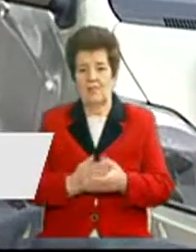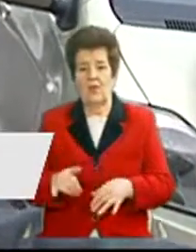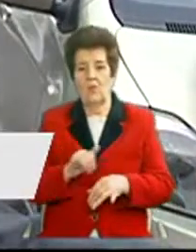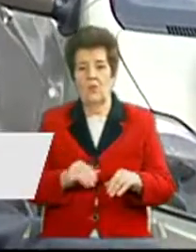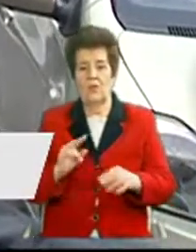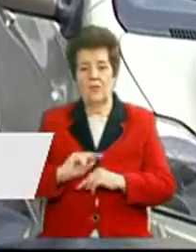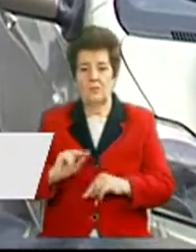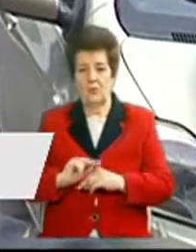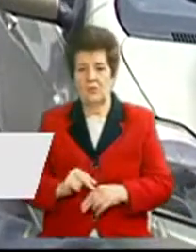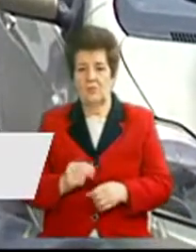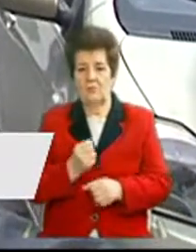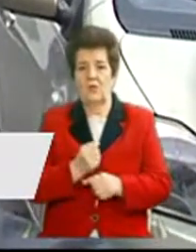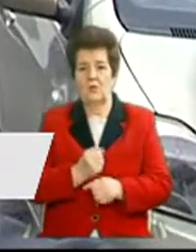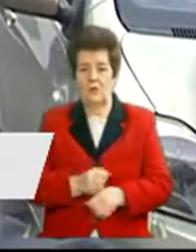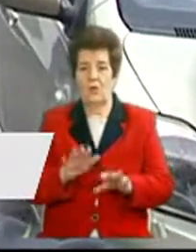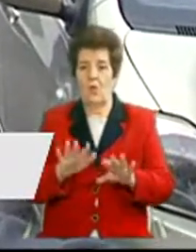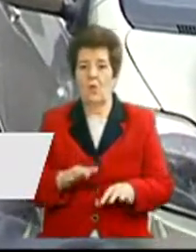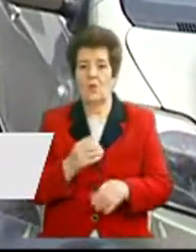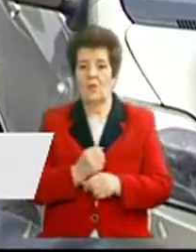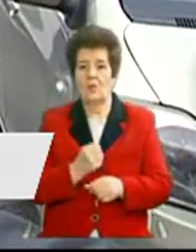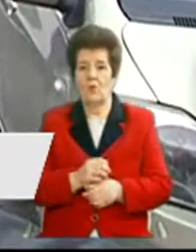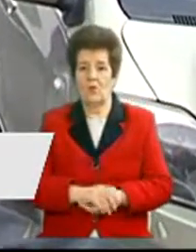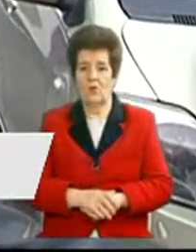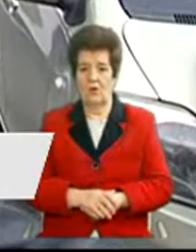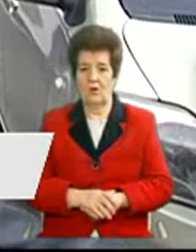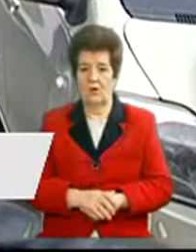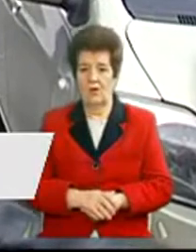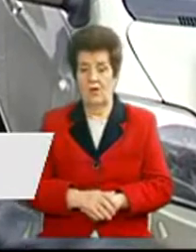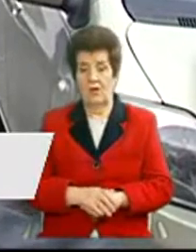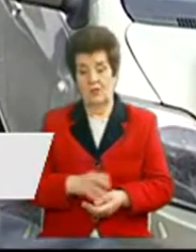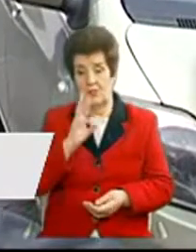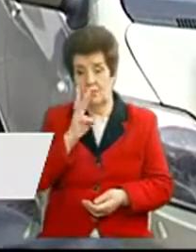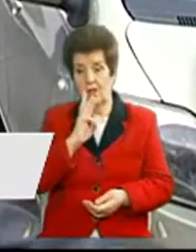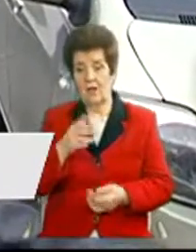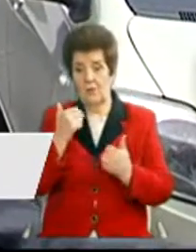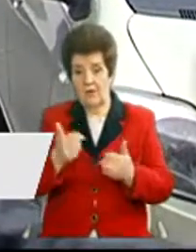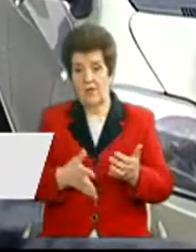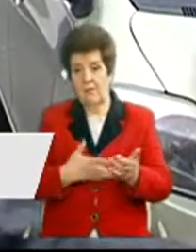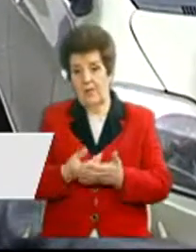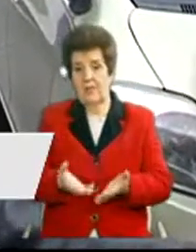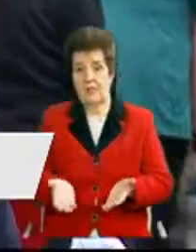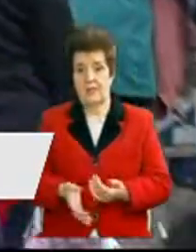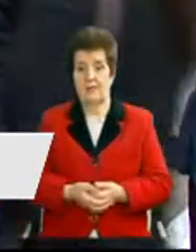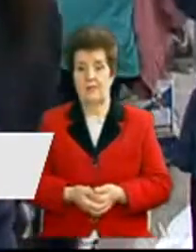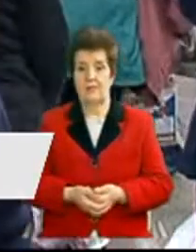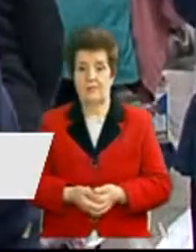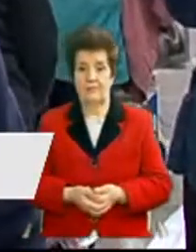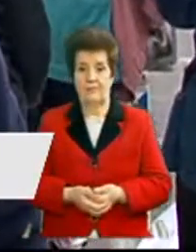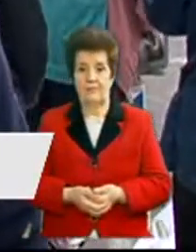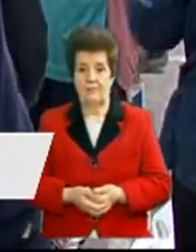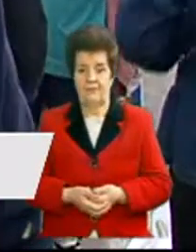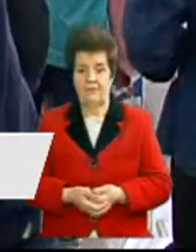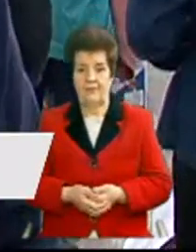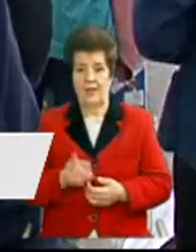să lucrăm. Asta e, locuri de muncă să fie. Și să fie totodată și bine plătite, că într-adevăr salariile sunt foarte mici. Să schimbe radical